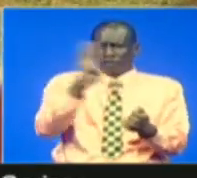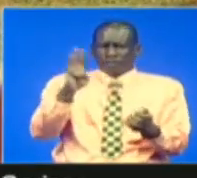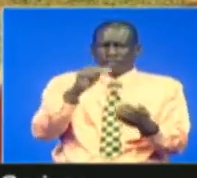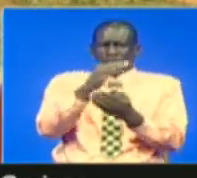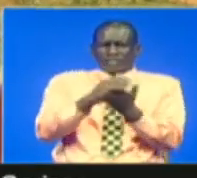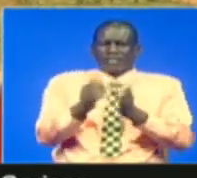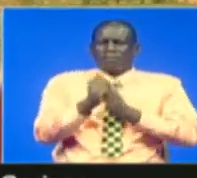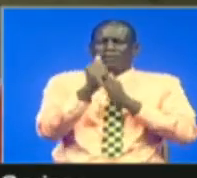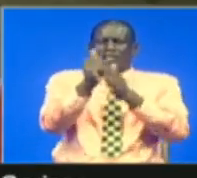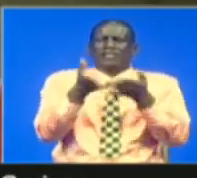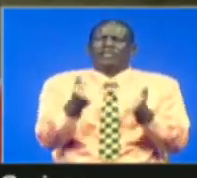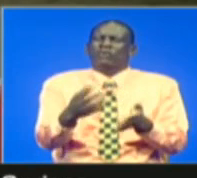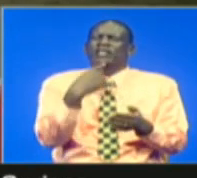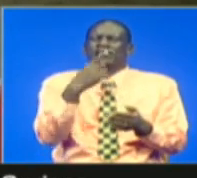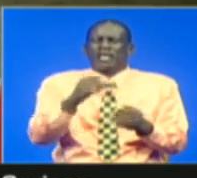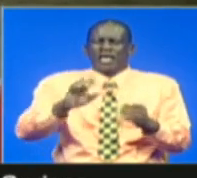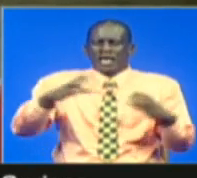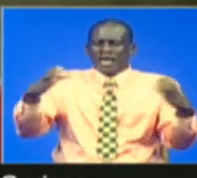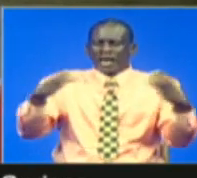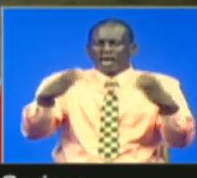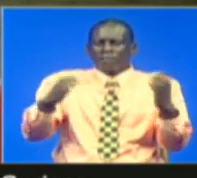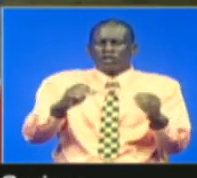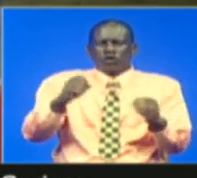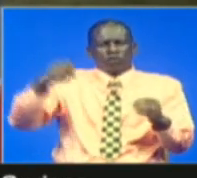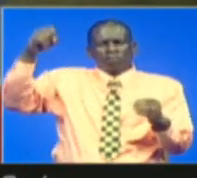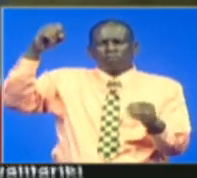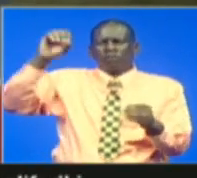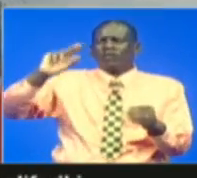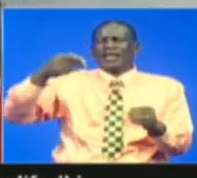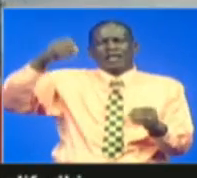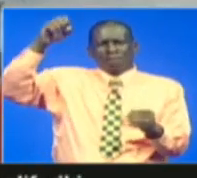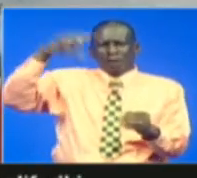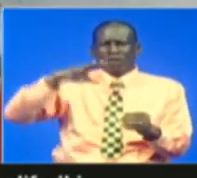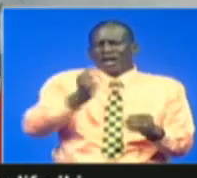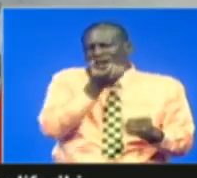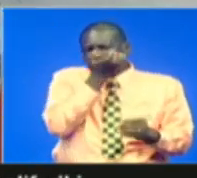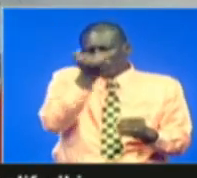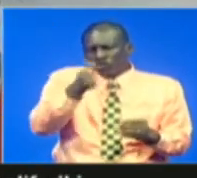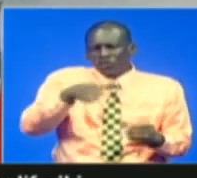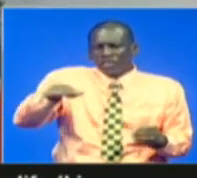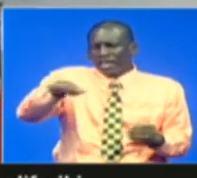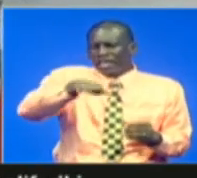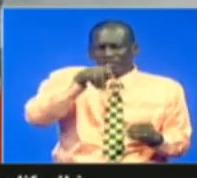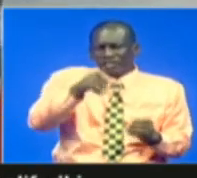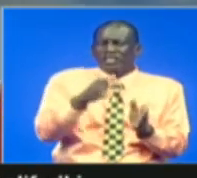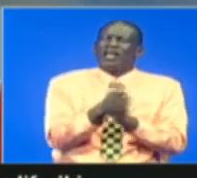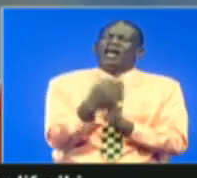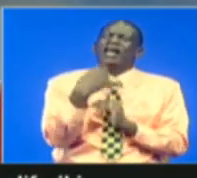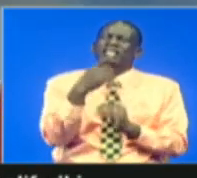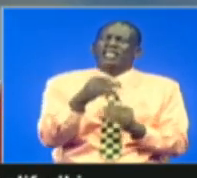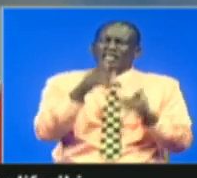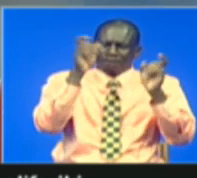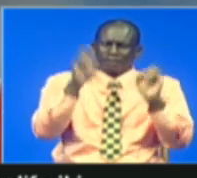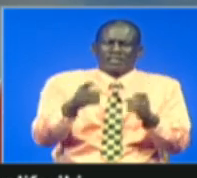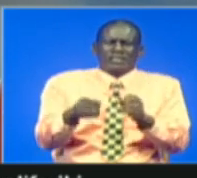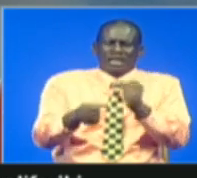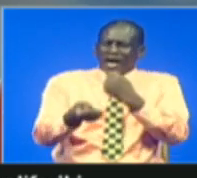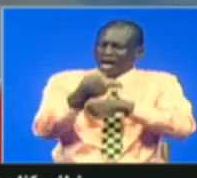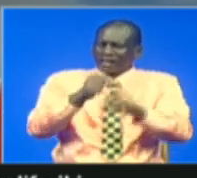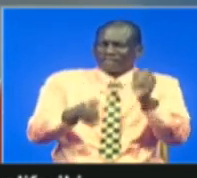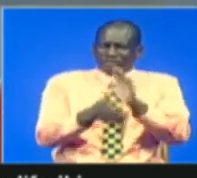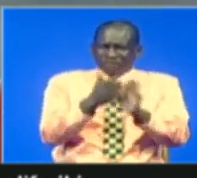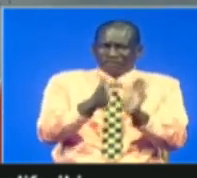viongozi sasa wanadai kampuni ya umeme ya Kenya Power imetelekeza eneo hilo wakitaka iwajibike, la sivyo wachukue hatua